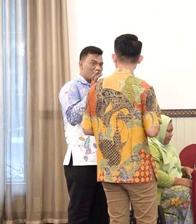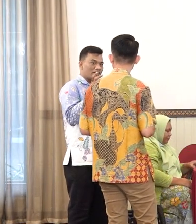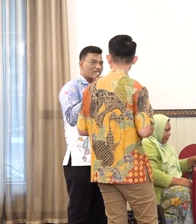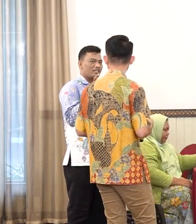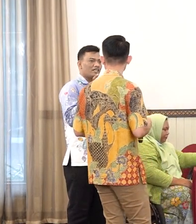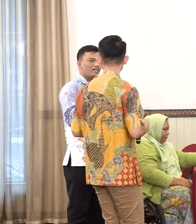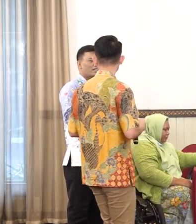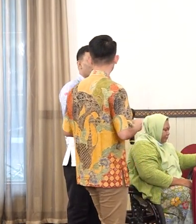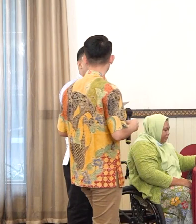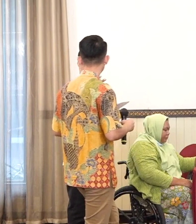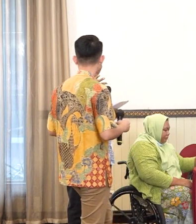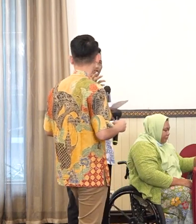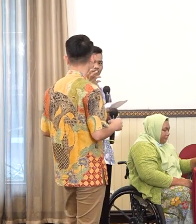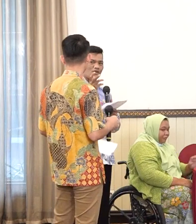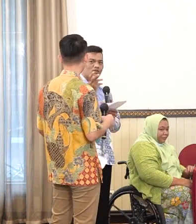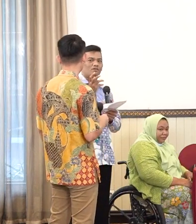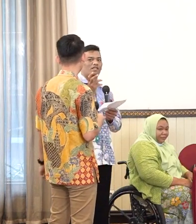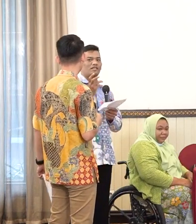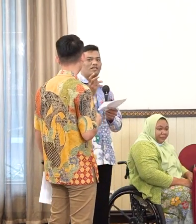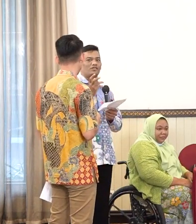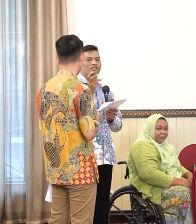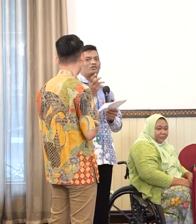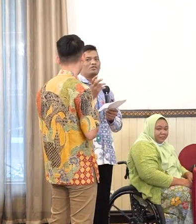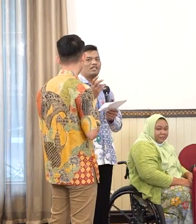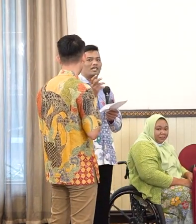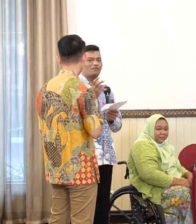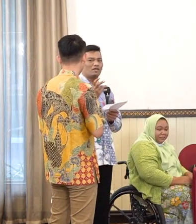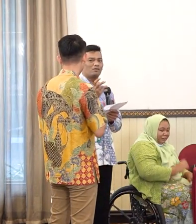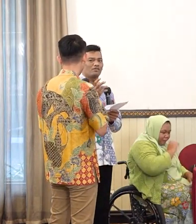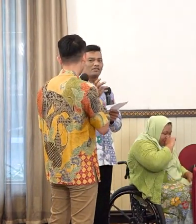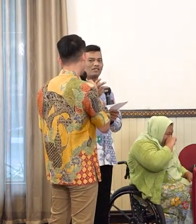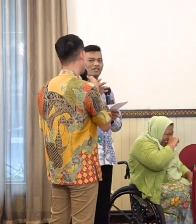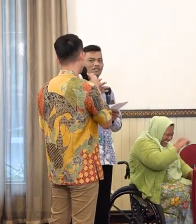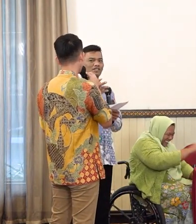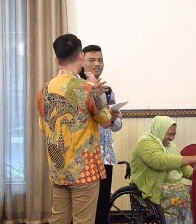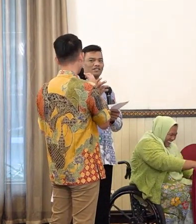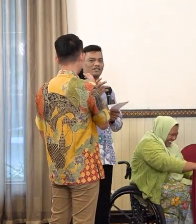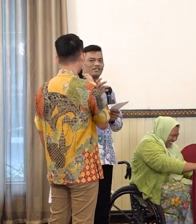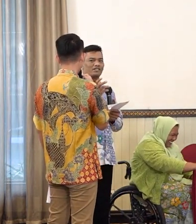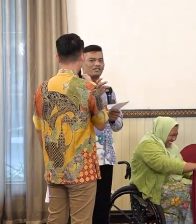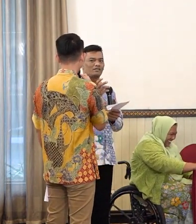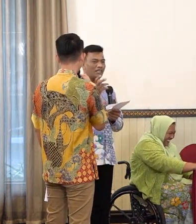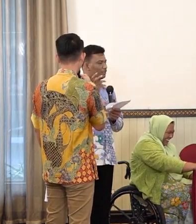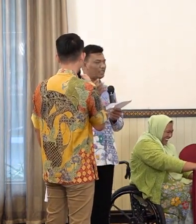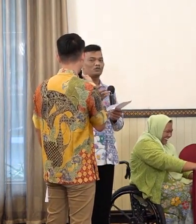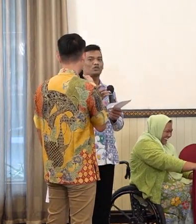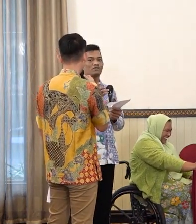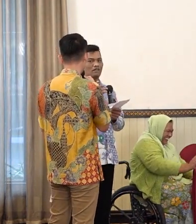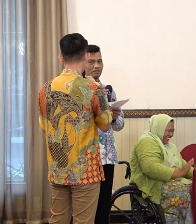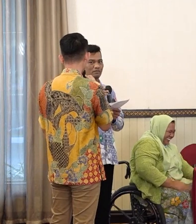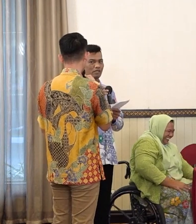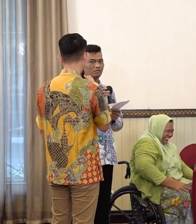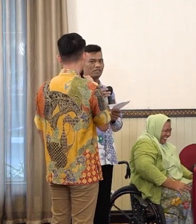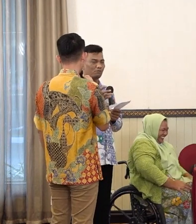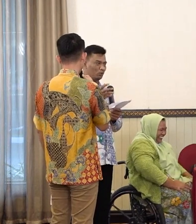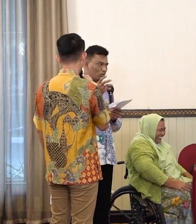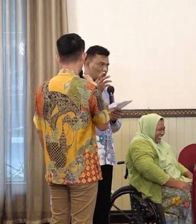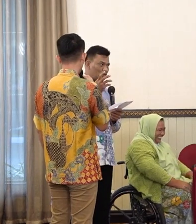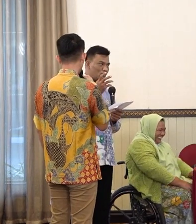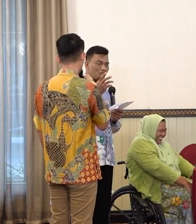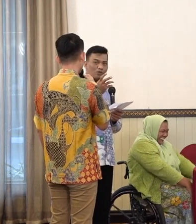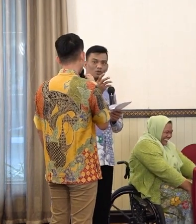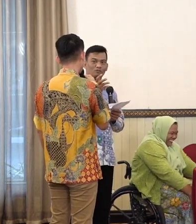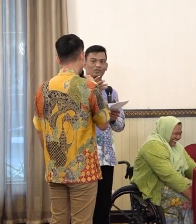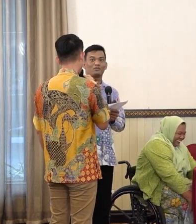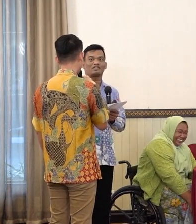Hai biasa-biasa saja itu akan jauh lebih menarik kalau didiskusikan dengan baik pong dan tidak cukup 15 menit dan tidak Tidak cuma losmen